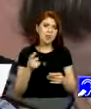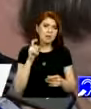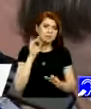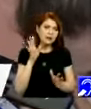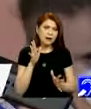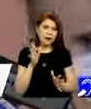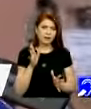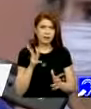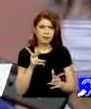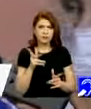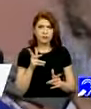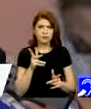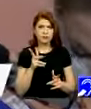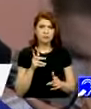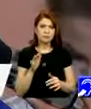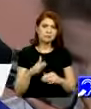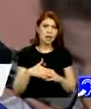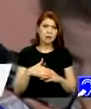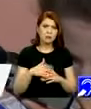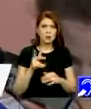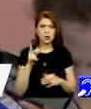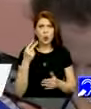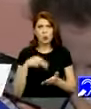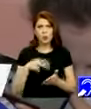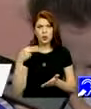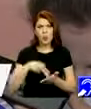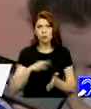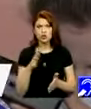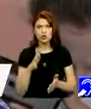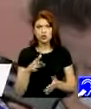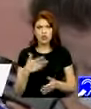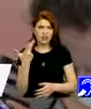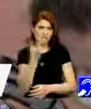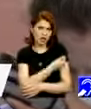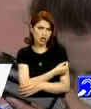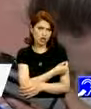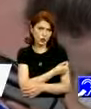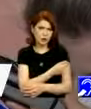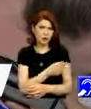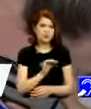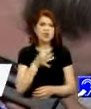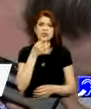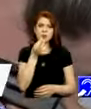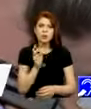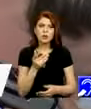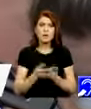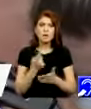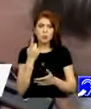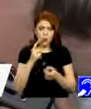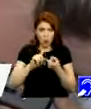probabil undeva în jur de 2000-2000 și ceva de doze, cu precizarea că pentru